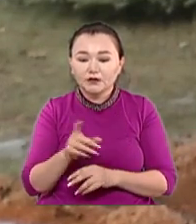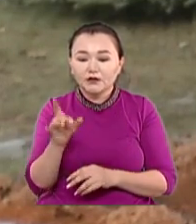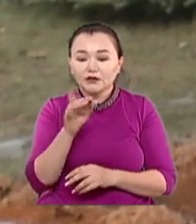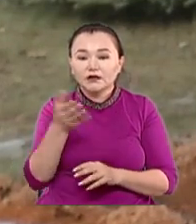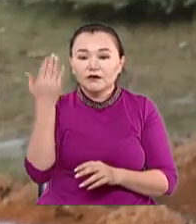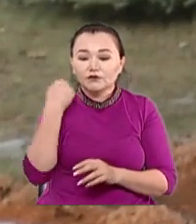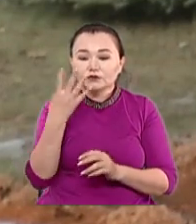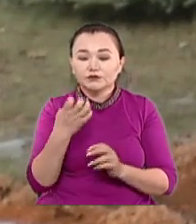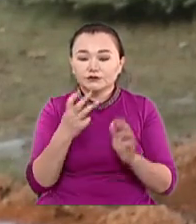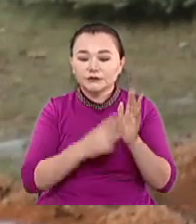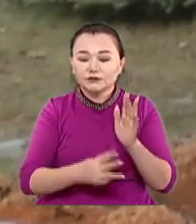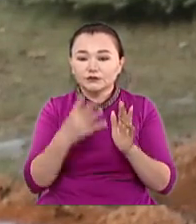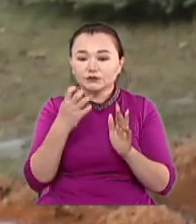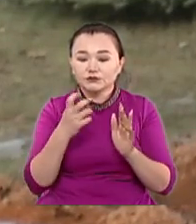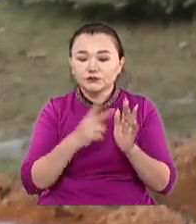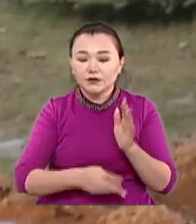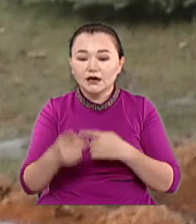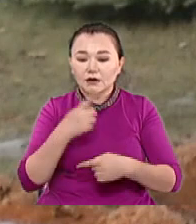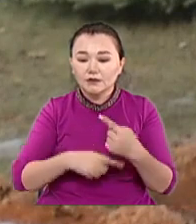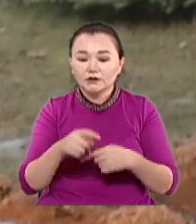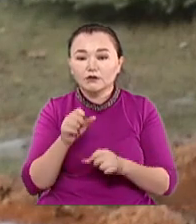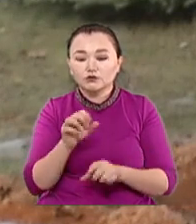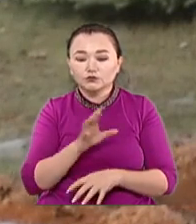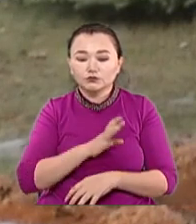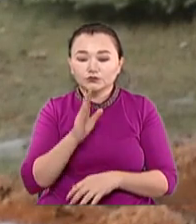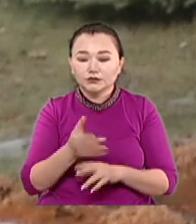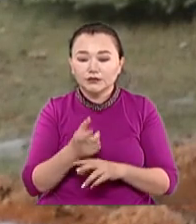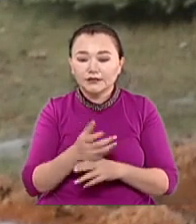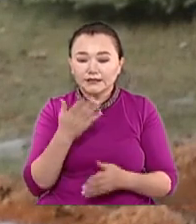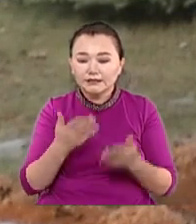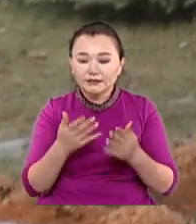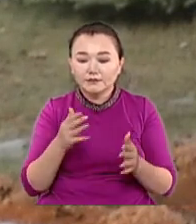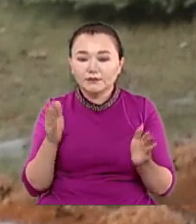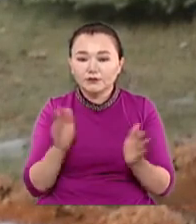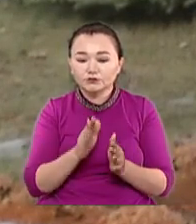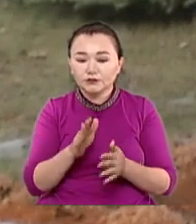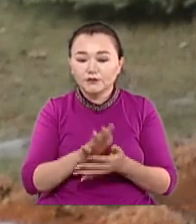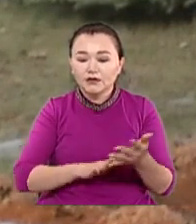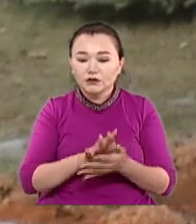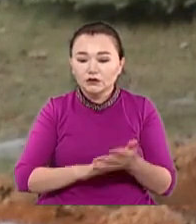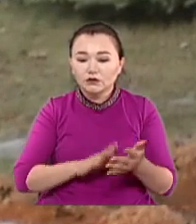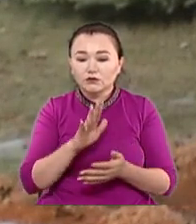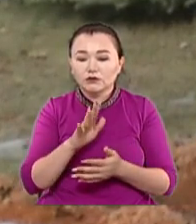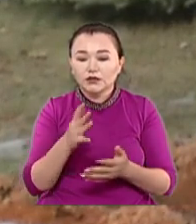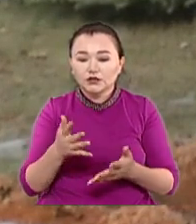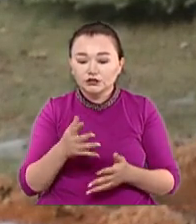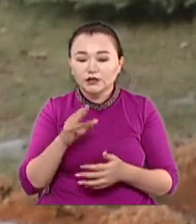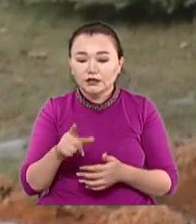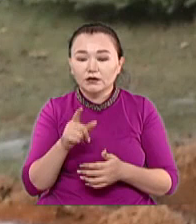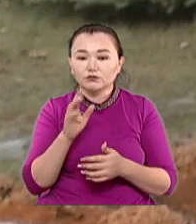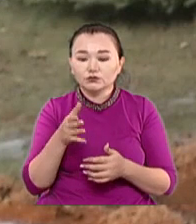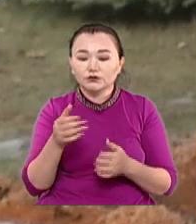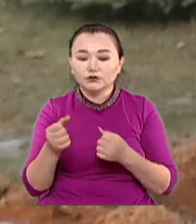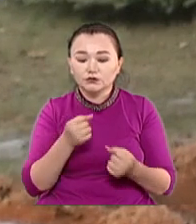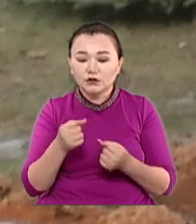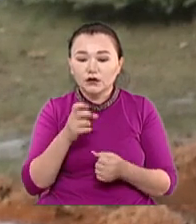болған 480-470 пунктіне қалып келуі мүмкін. Егер осы шаралар азаятын болса. Өйткені ол жалғаса беретін болса, сөзсіз теңге күшейеді.